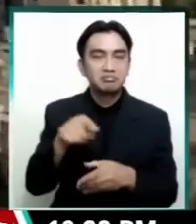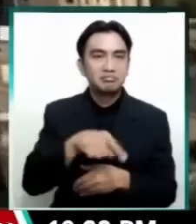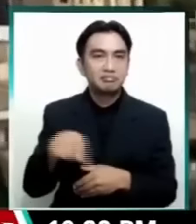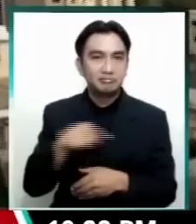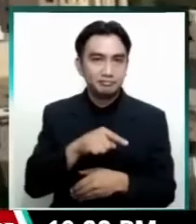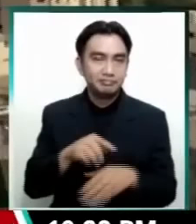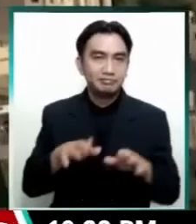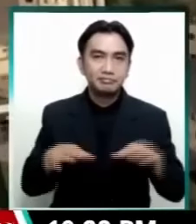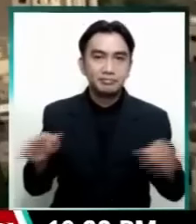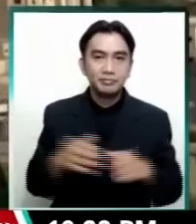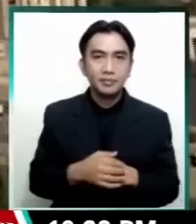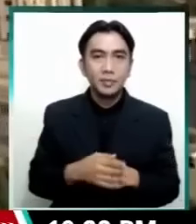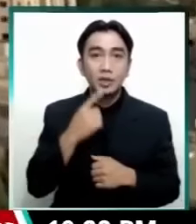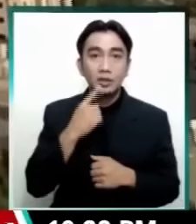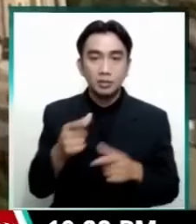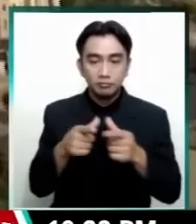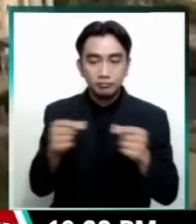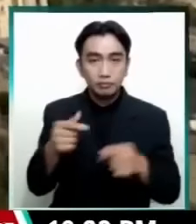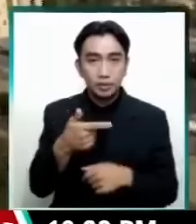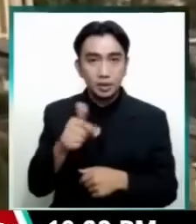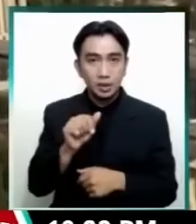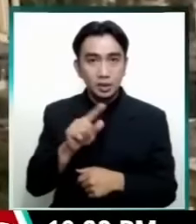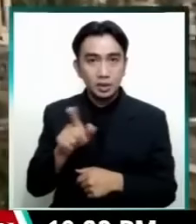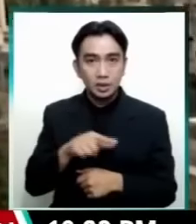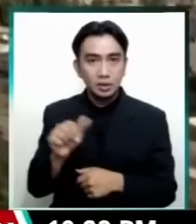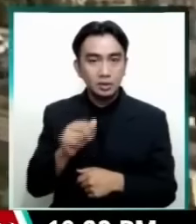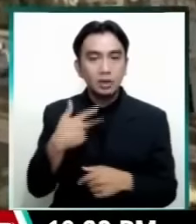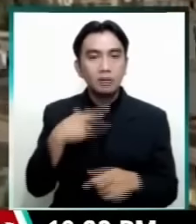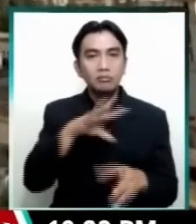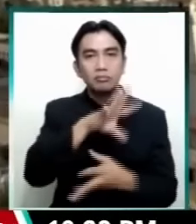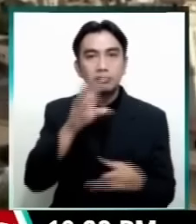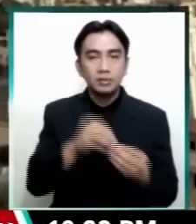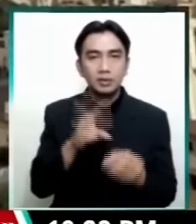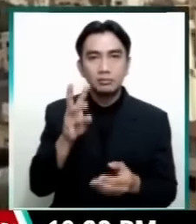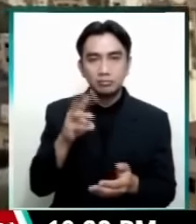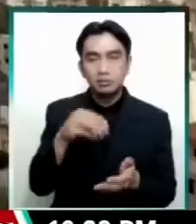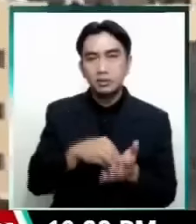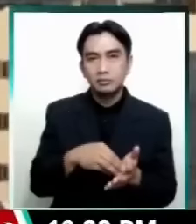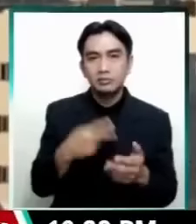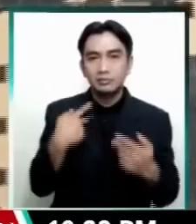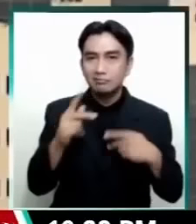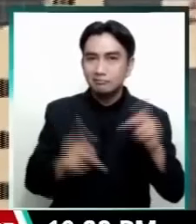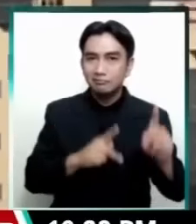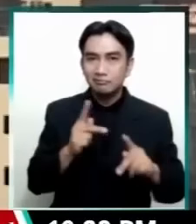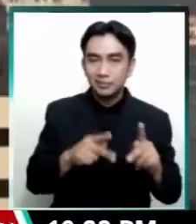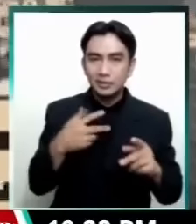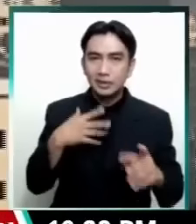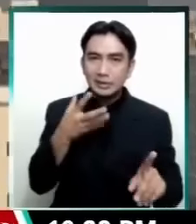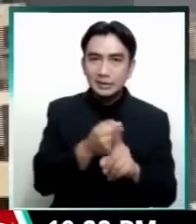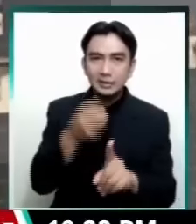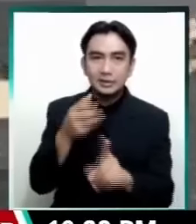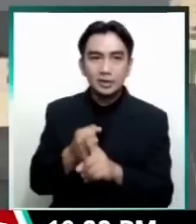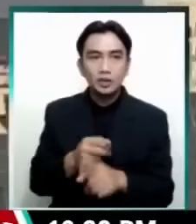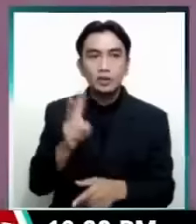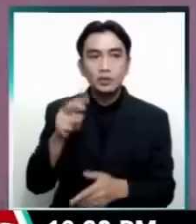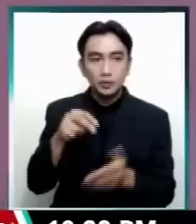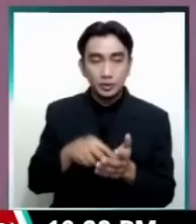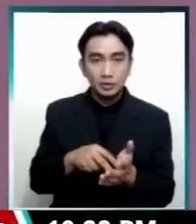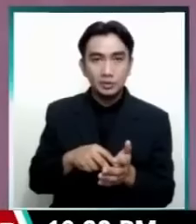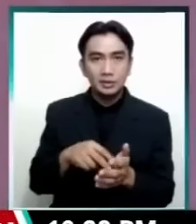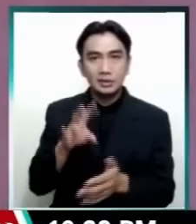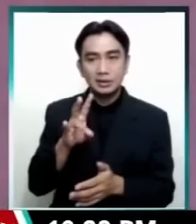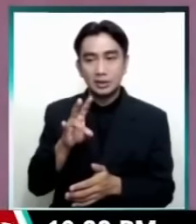Ministry ng Gaza, hindi bababa sa 6,000 Palestino na ang nasawi mula sa airstrikes ng Israel, mahigit 2,007 sa kanila mga bata.